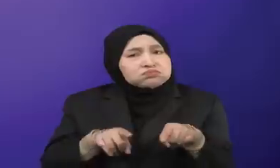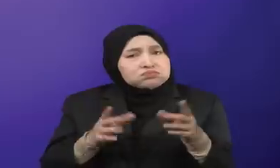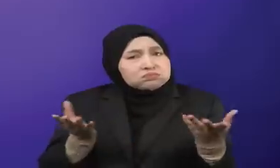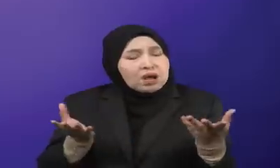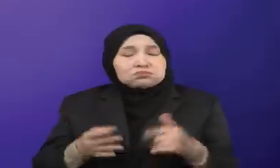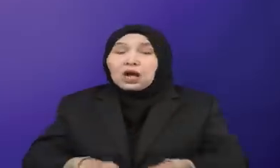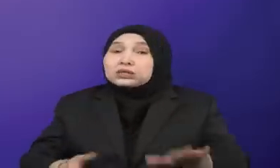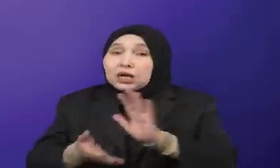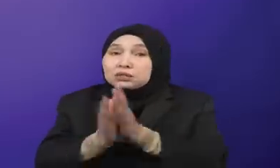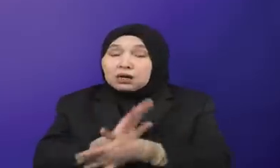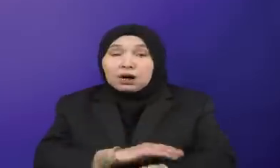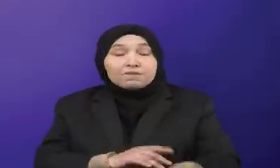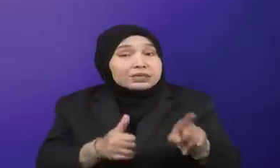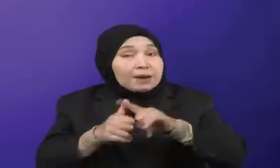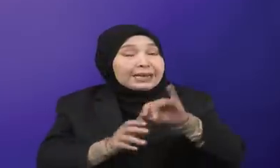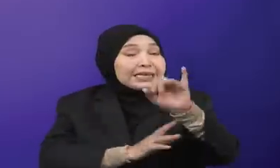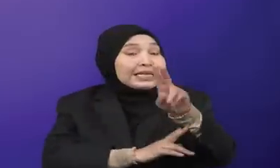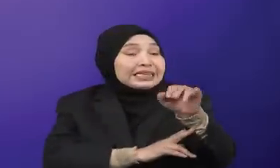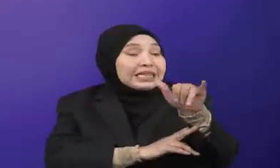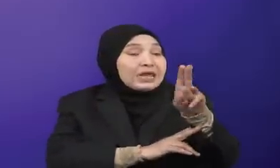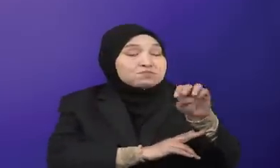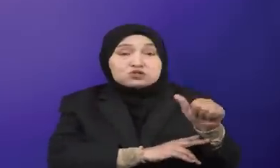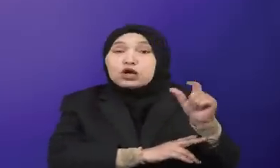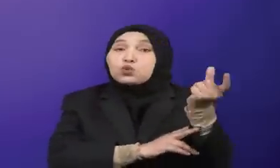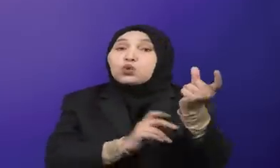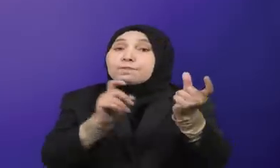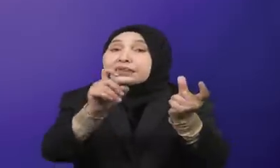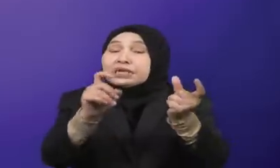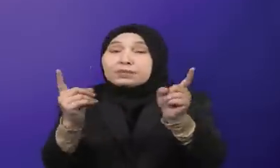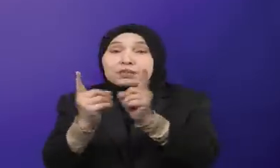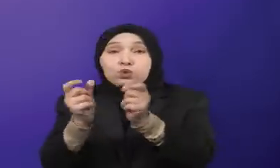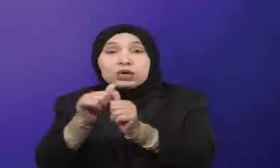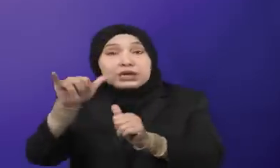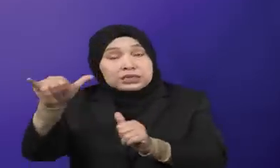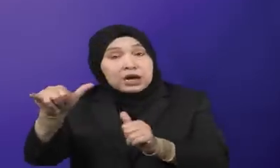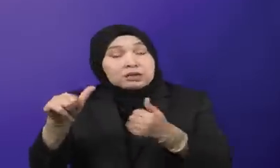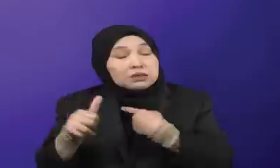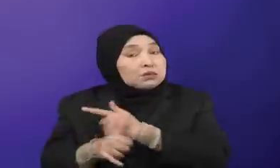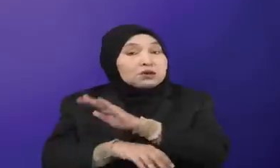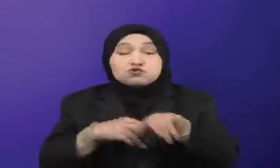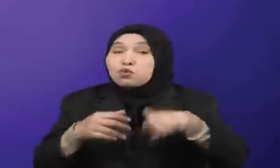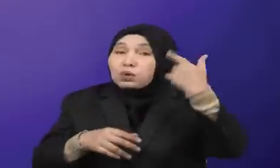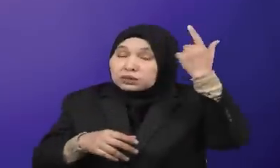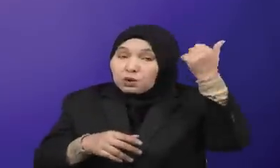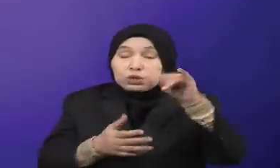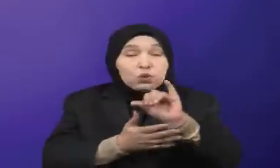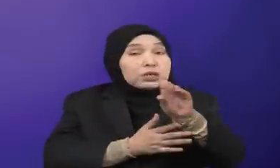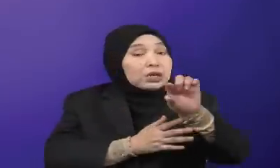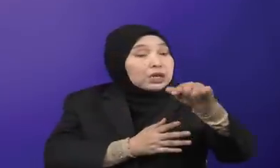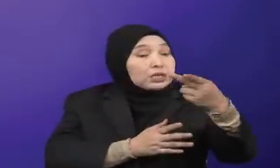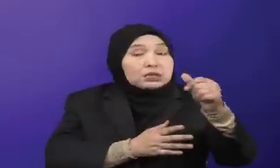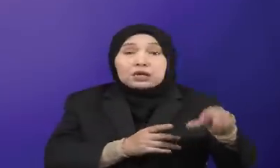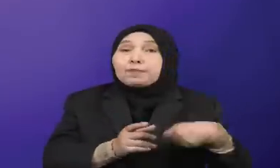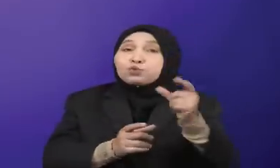pertamanya sudah pastilah nun mati bertemu dengan ya Yang mana kita semua tahu hukum dia adalah idgham yang